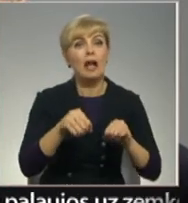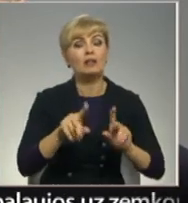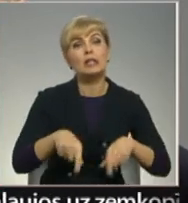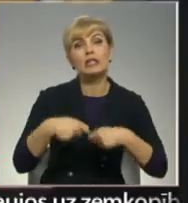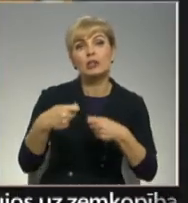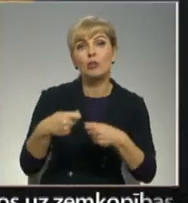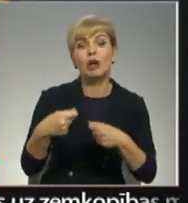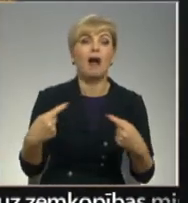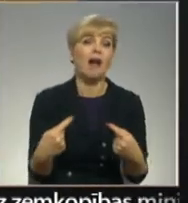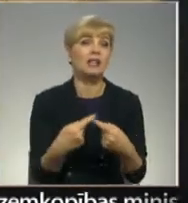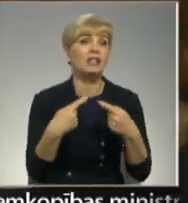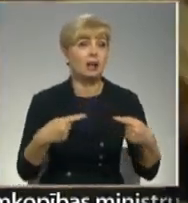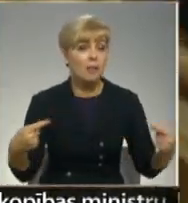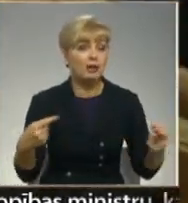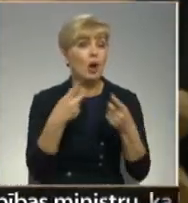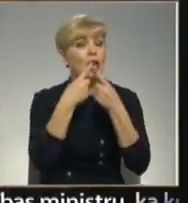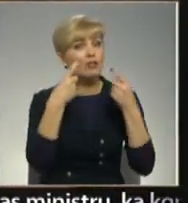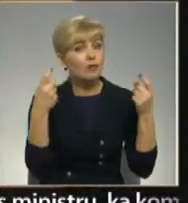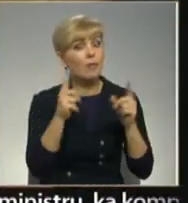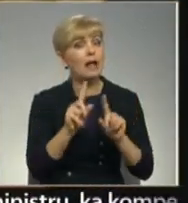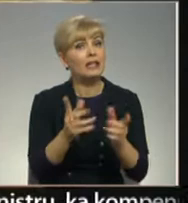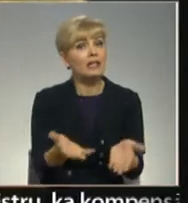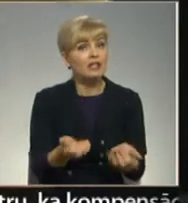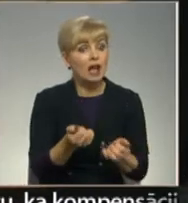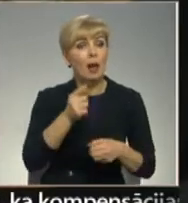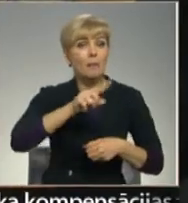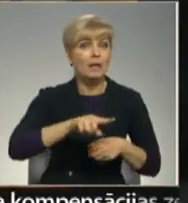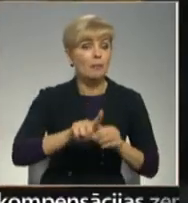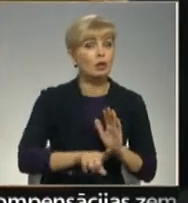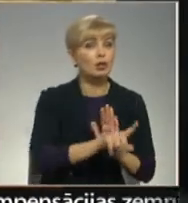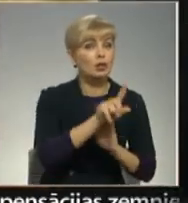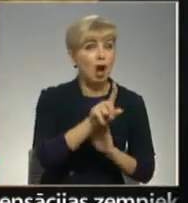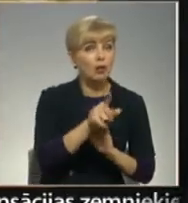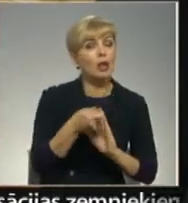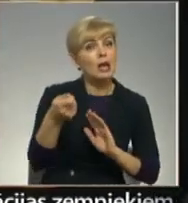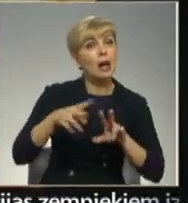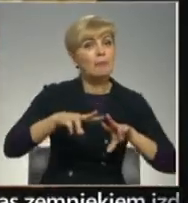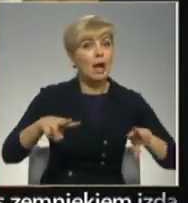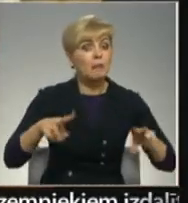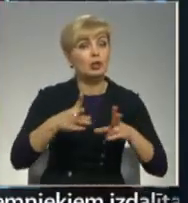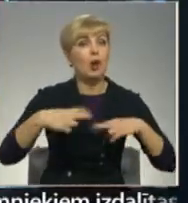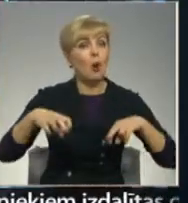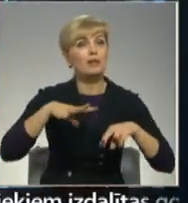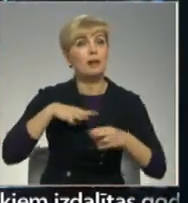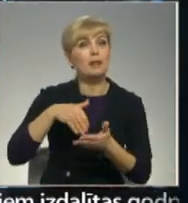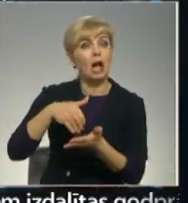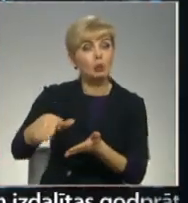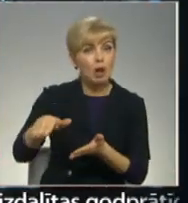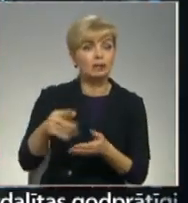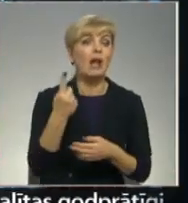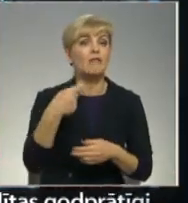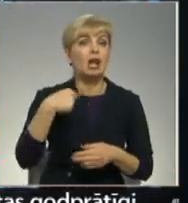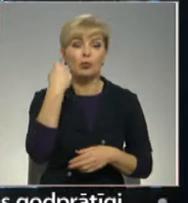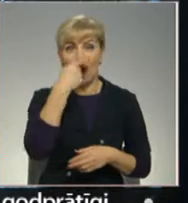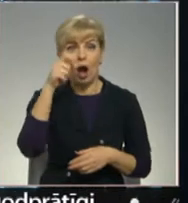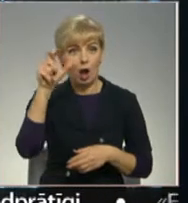attiecīgu materiālu. Tā kā informācija saņemta, pieprasījums, kas sākotnēji adresēts premjeram, komisijā noraidīts. Arī viena no tā